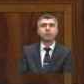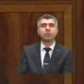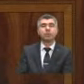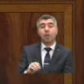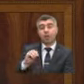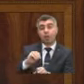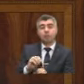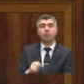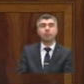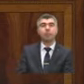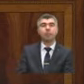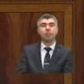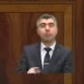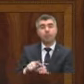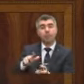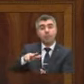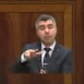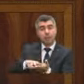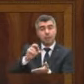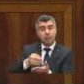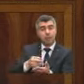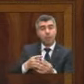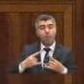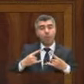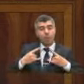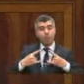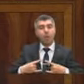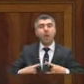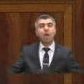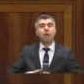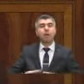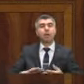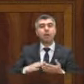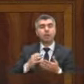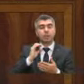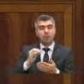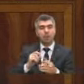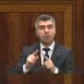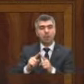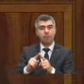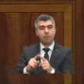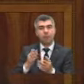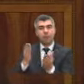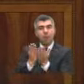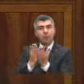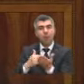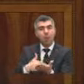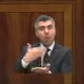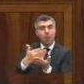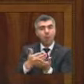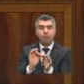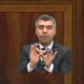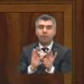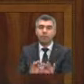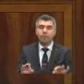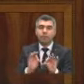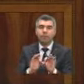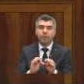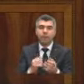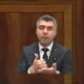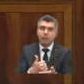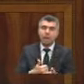أخرى يتم اعتماد مقاربة وقائية للتصدي للهدر المدرسي من خلال تعزيز الدعم المدرسي